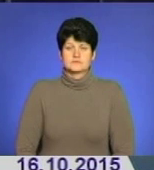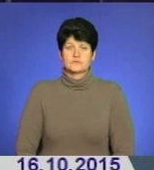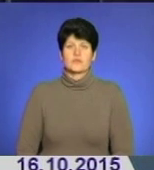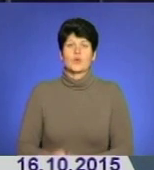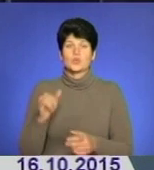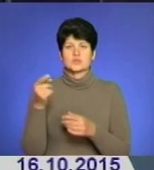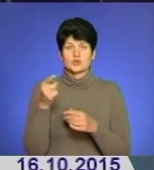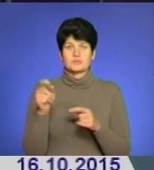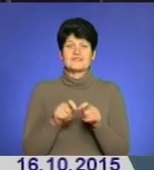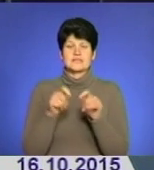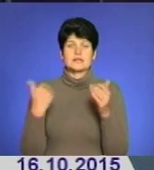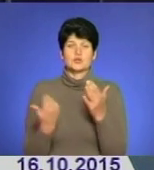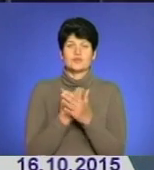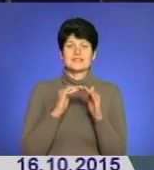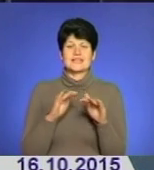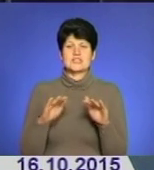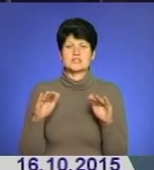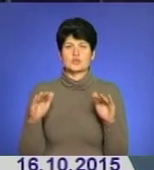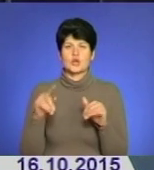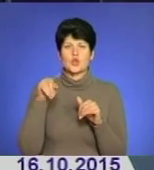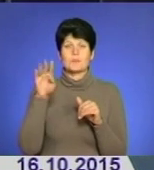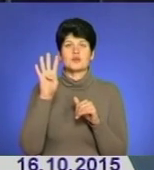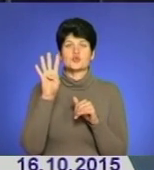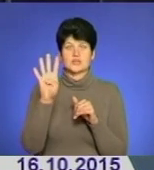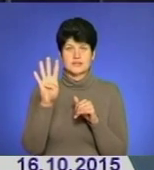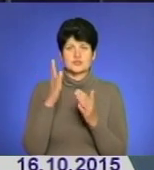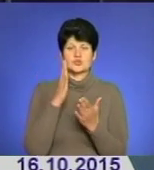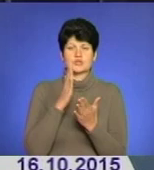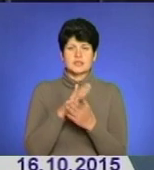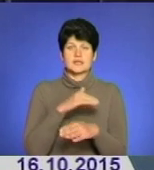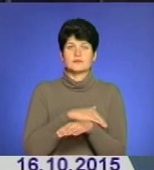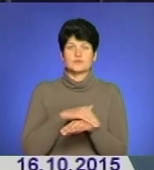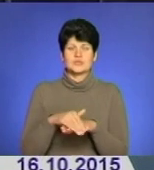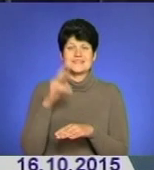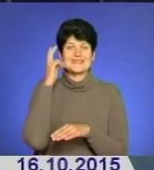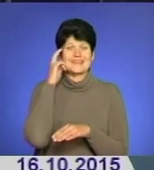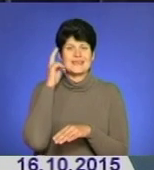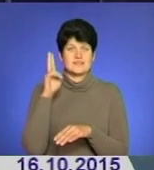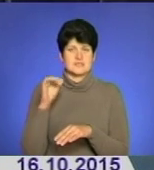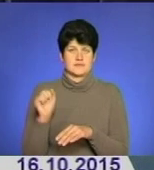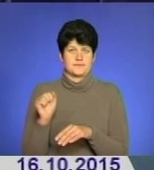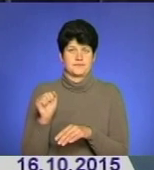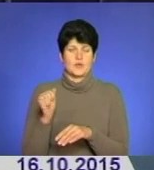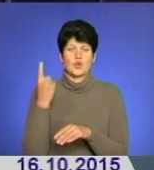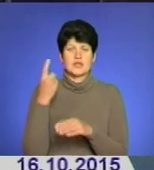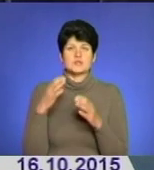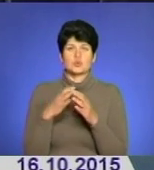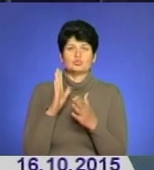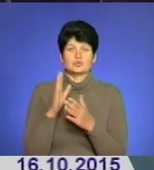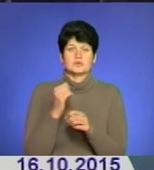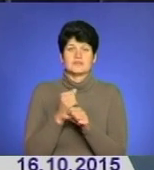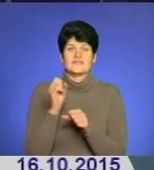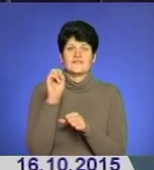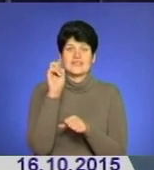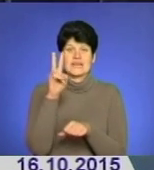У Тернополі відкрили новий дитячий садочок номер 4, що розташований на вулиці Київській. Одна з груп функціонуватиме 12